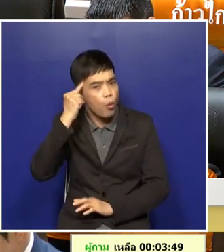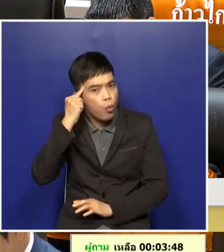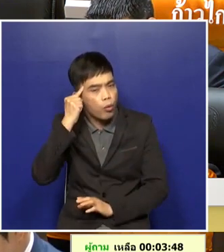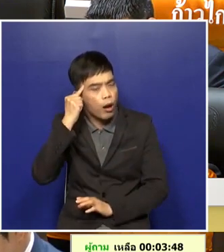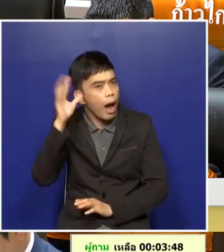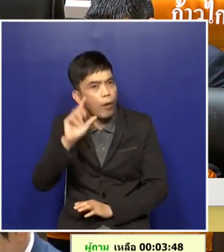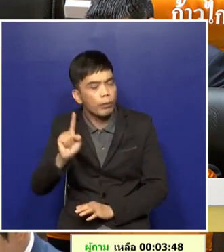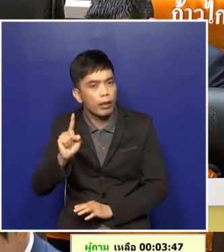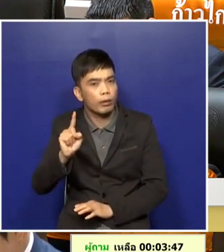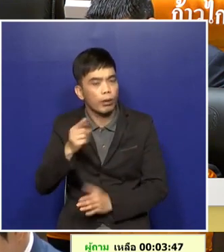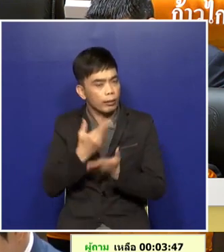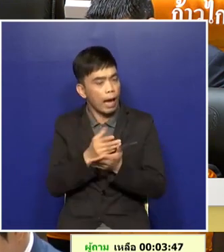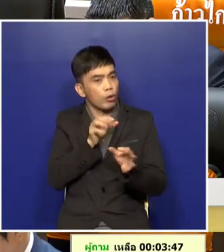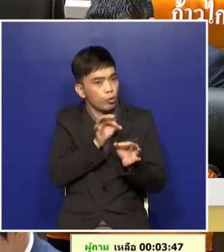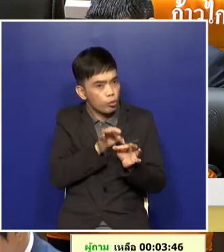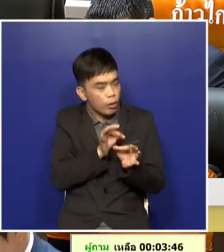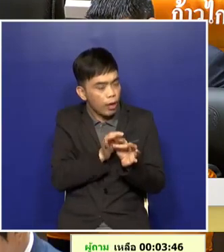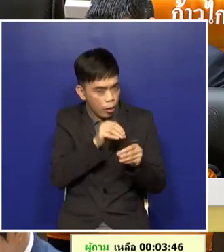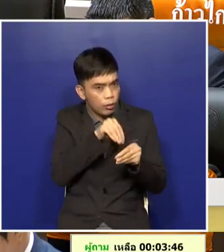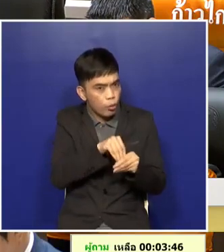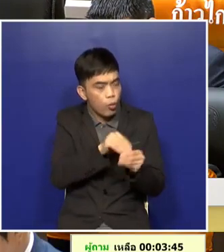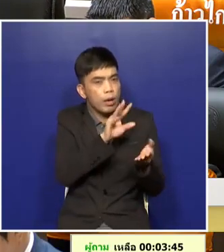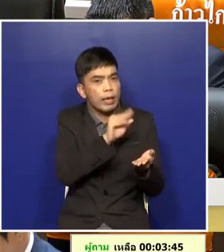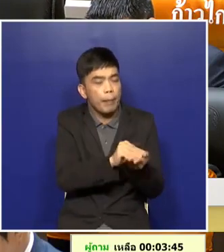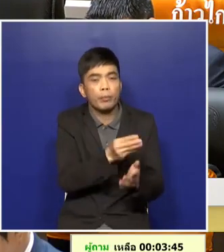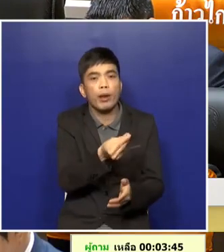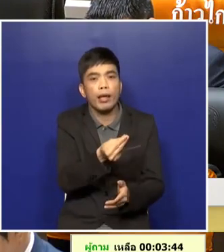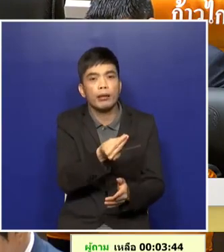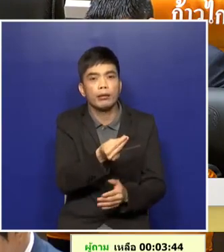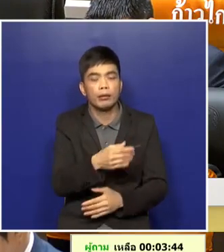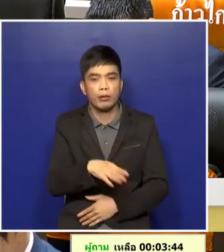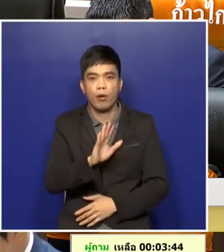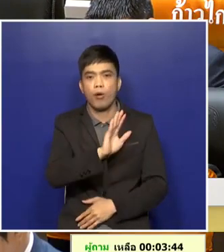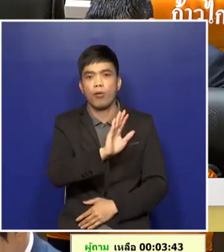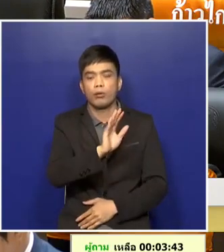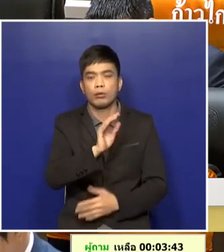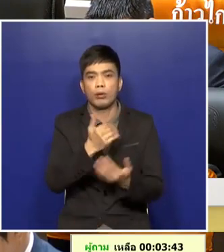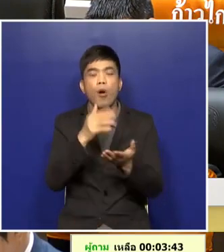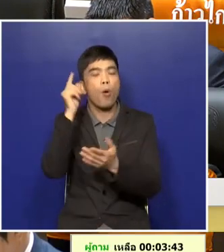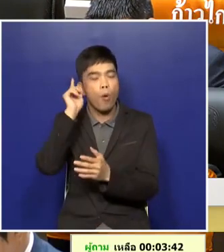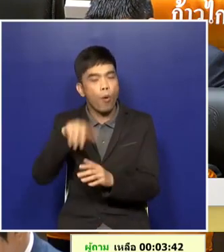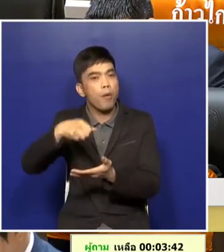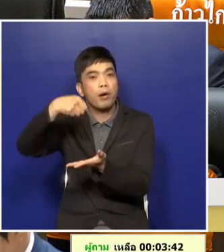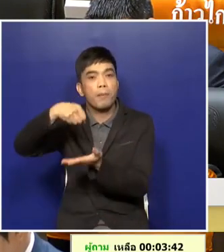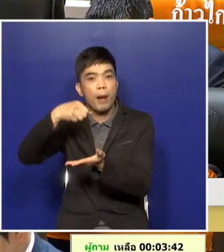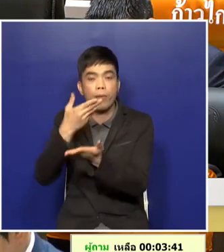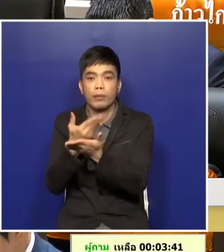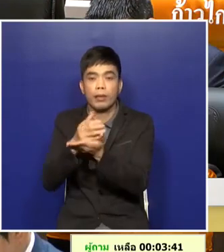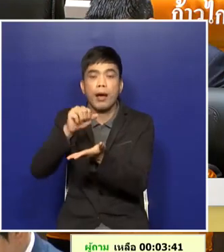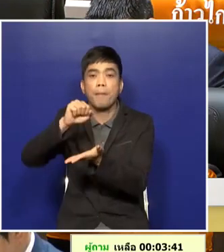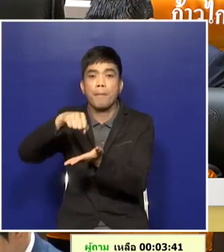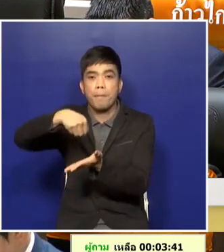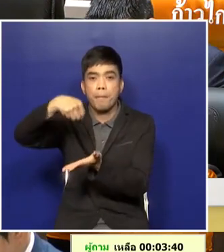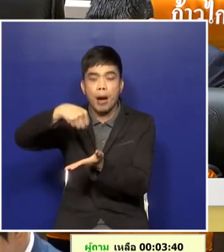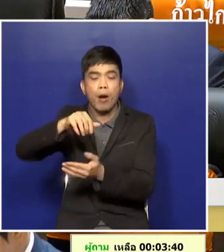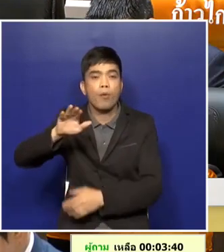คือเข้าใจว่าท่านเนี่ยเก็บข้อมูลจากแอปเป๋าตังอะไรพวกนี้ก็เป็นข้อมูลที่เป็น Big Data ซึ่งอันนี้เป็นประเด็นอื่นที่ถกเถียงแล้วส